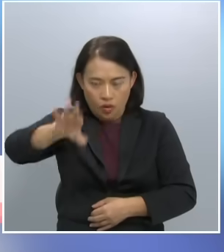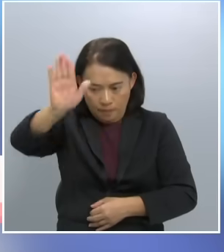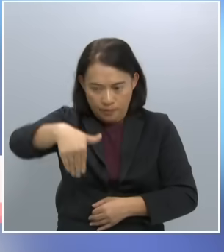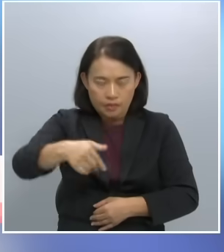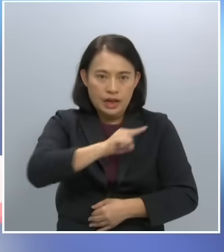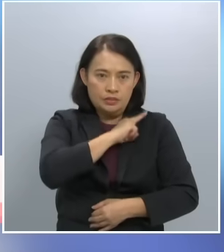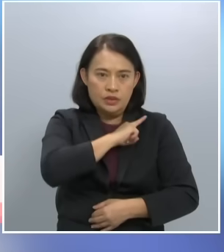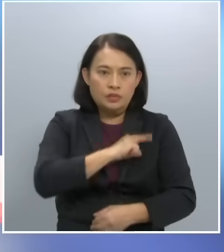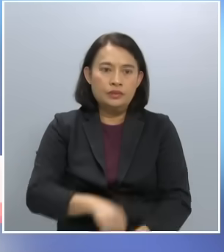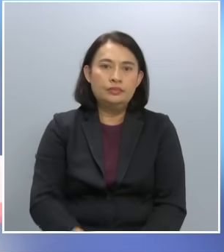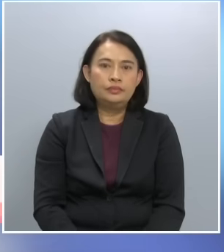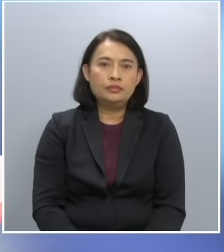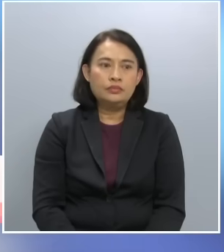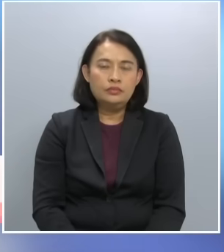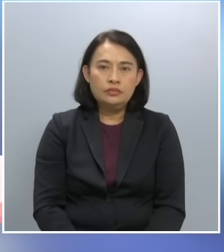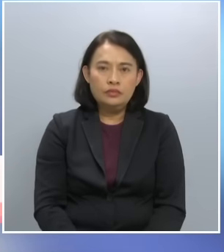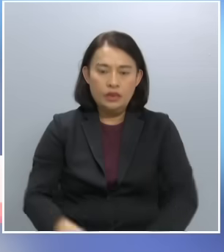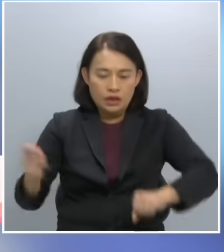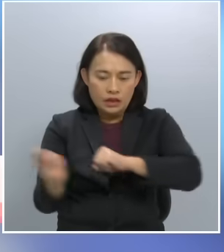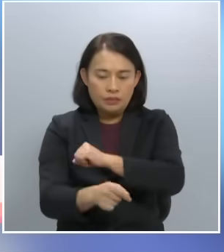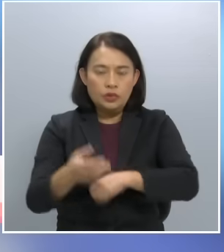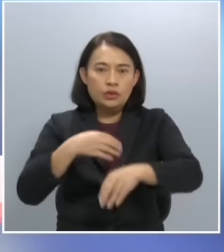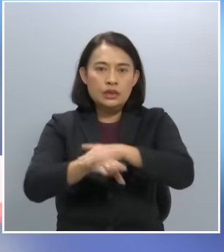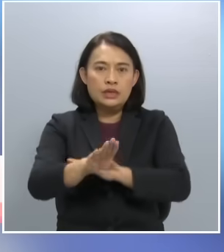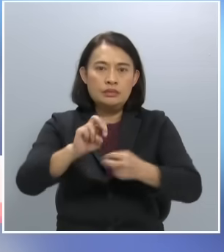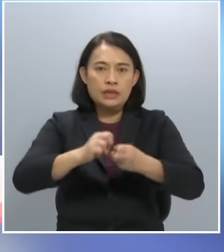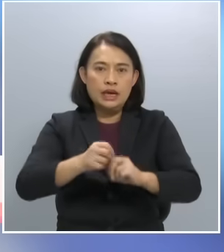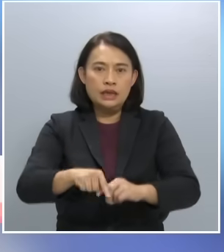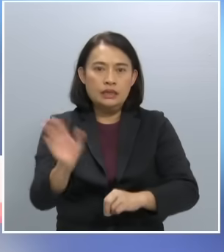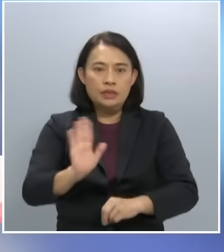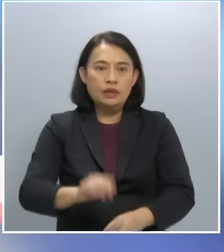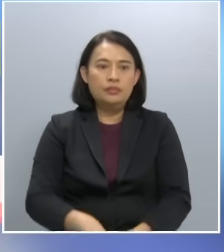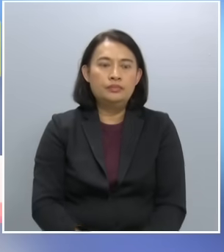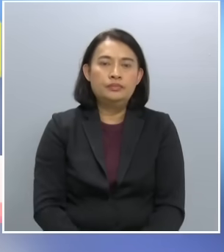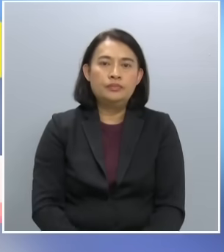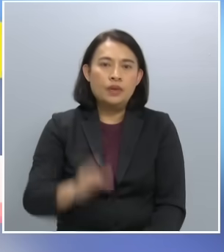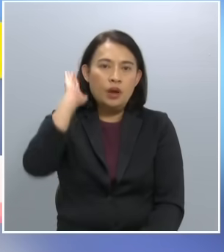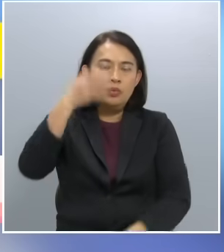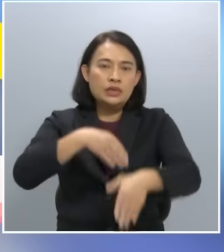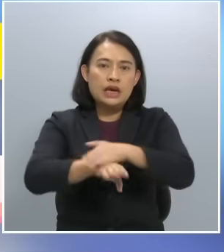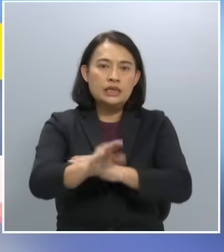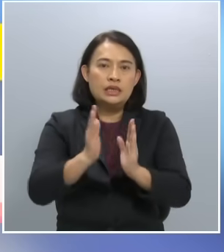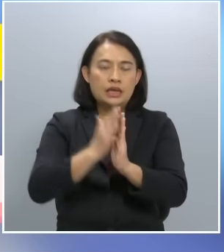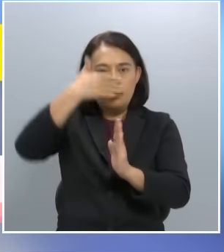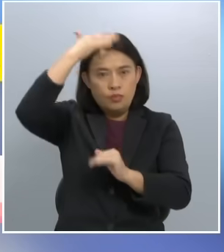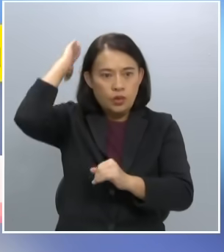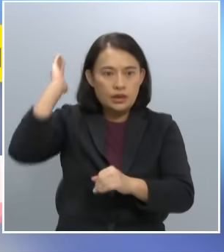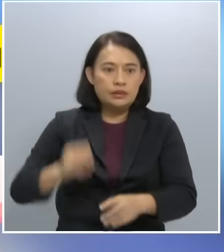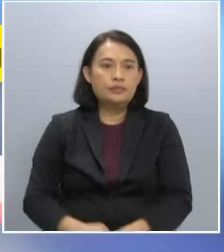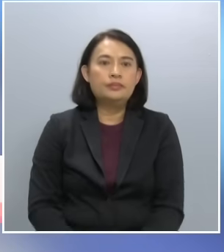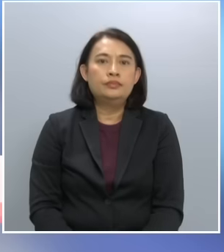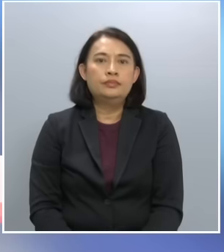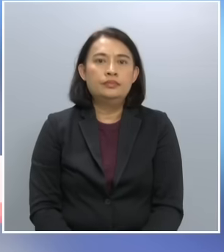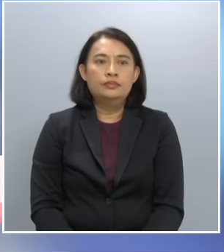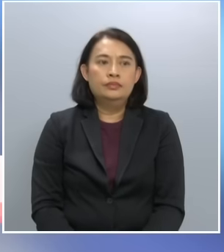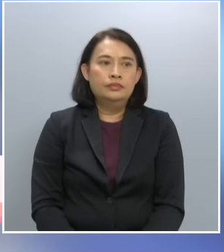ผิดชอบหน่อยนะฮะแล้วก็มารับโทษอย่าหนีปัญหาแบบนี้อืคือฝ่ายชายจะหนีไปบวชล่ะเอาง่ายๆค่ะส่วนทาง